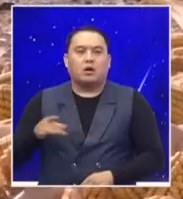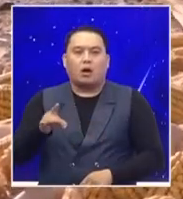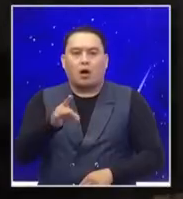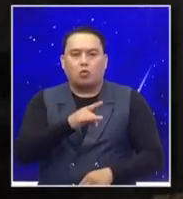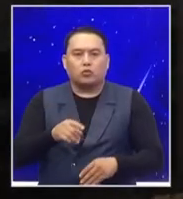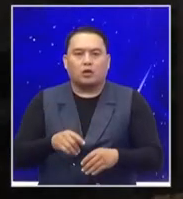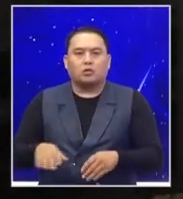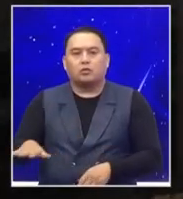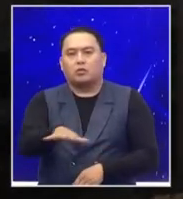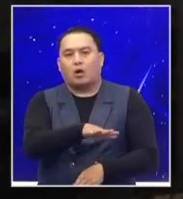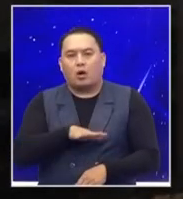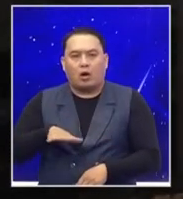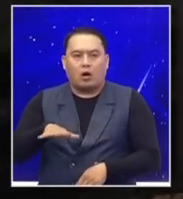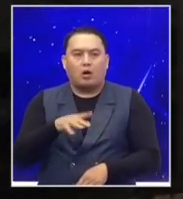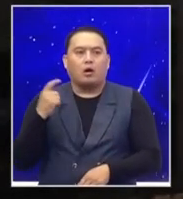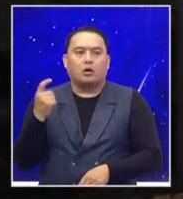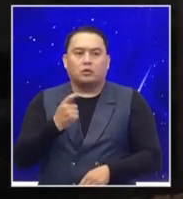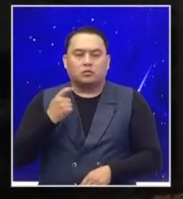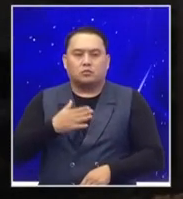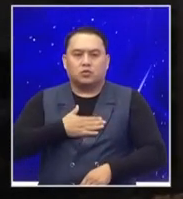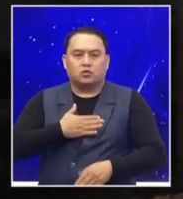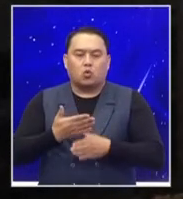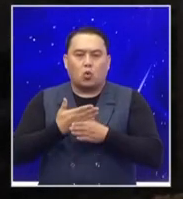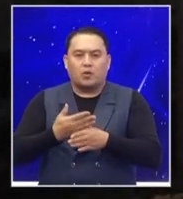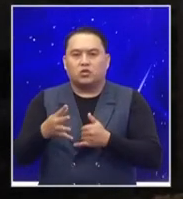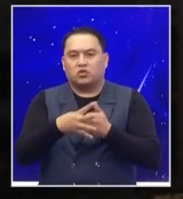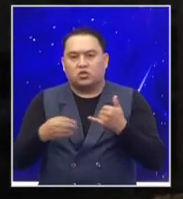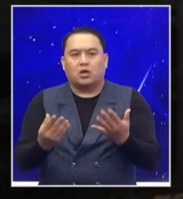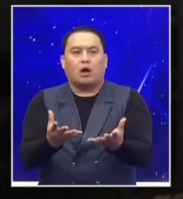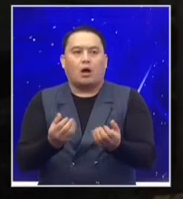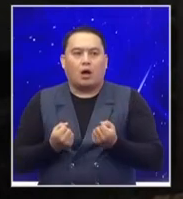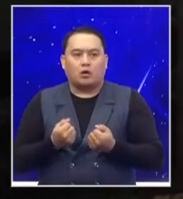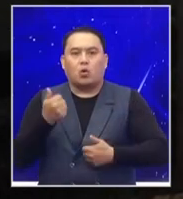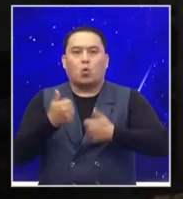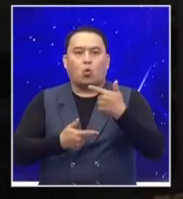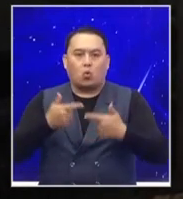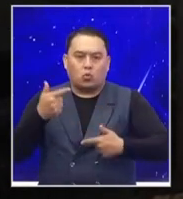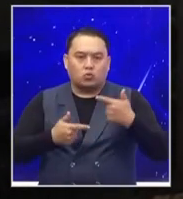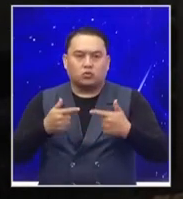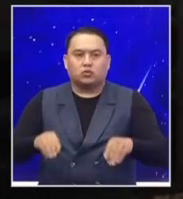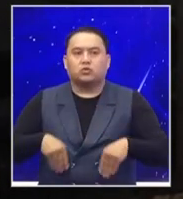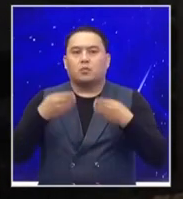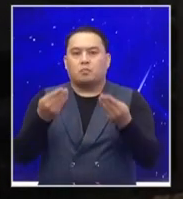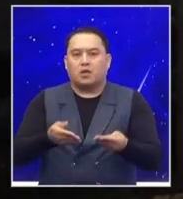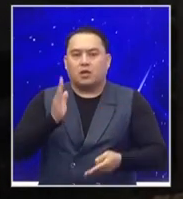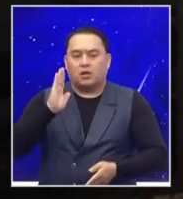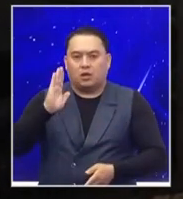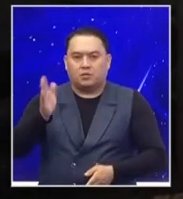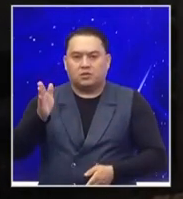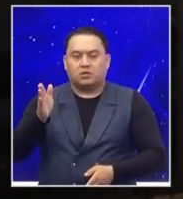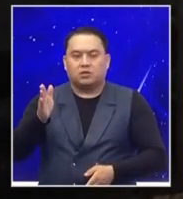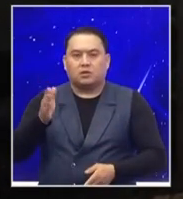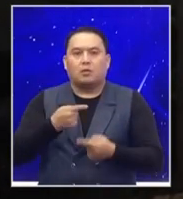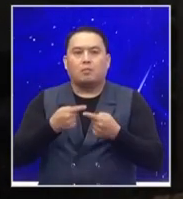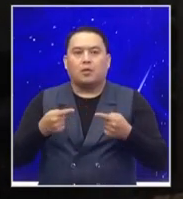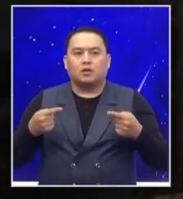көлемінде шаруа қожалықтарға біздің қолымызда келетін жер алам дегендерге конкурс арқылы жерін береміз істеп отқандарға. Одан